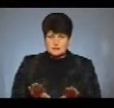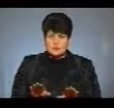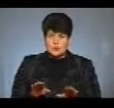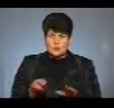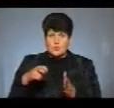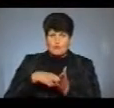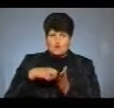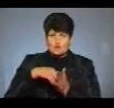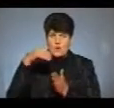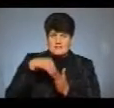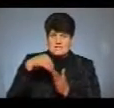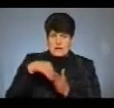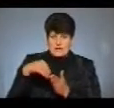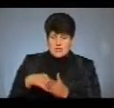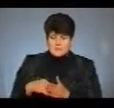поштових скриньках.